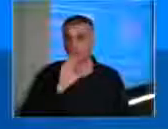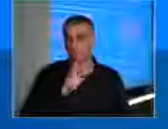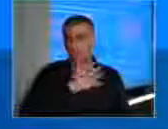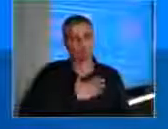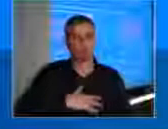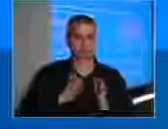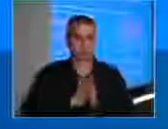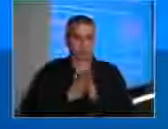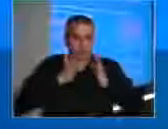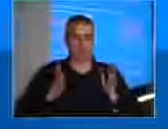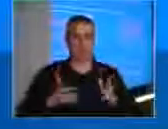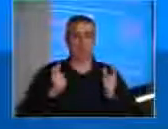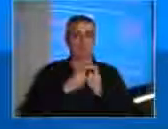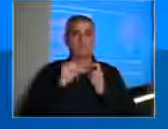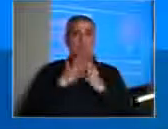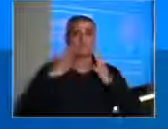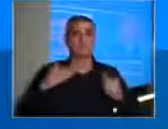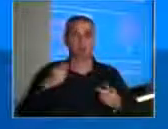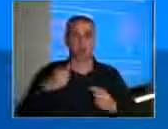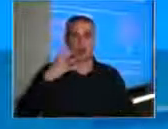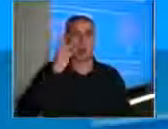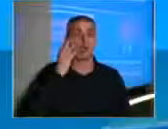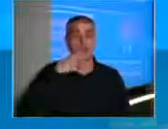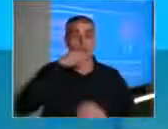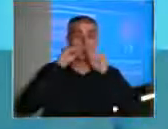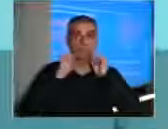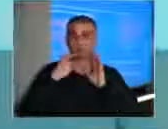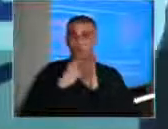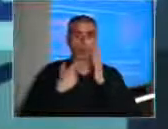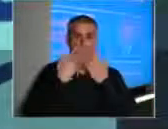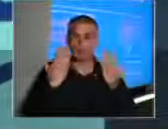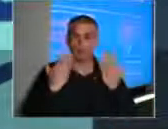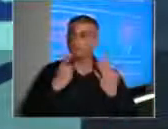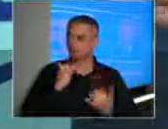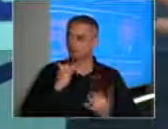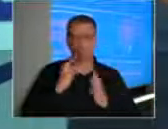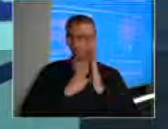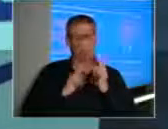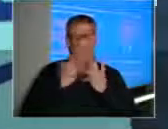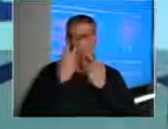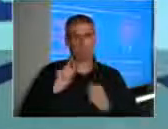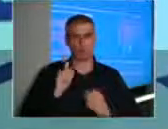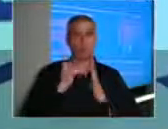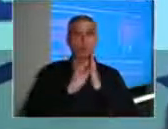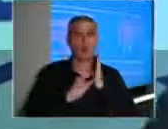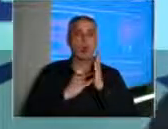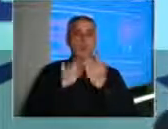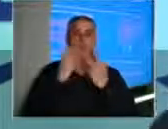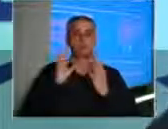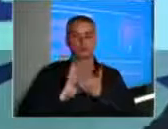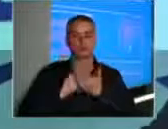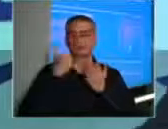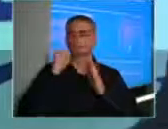שרוצה להגדיל את המפלגה הכי גדולה, אמיר פרץ אמר שהחוק הוא מאוד מאוד ברור. האמת שהחוק לא מאוד ברור. חוק מאוד ברור כשיש